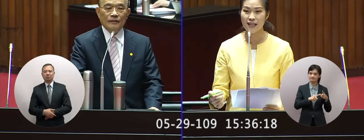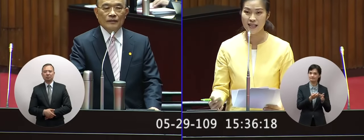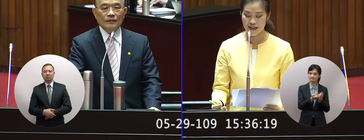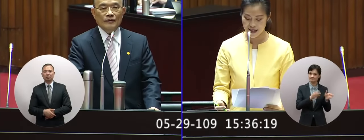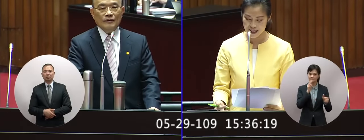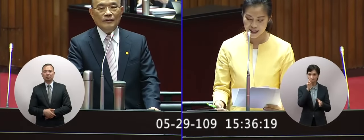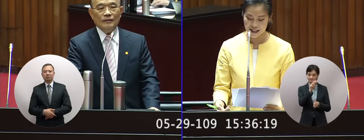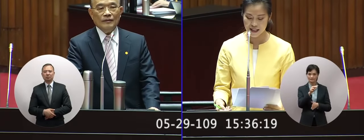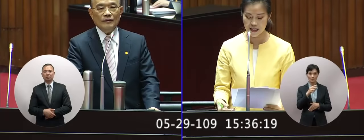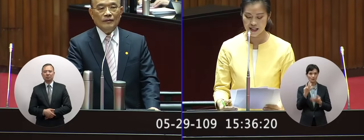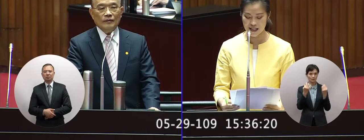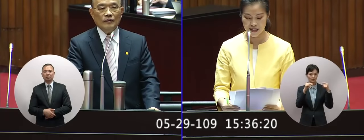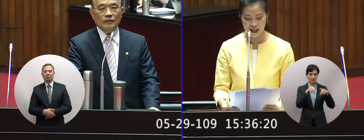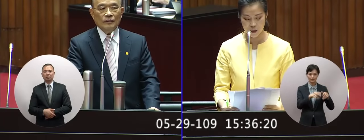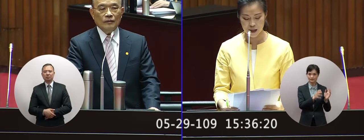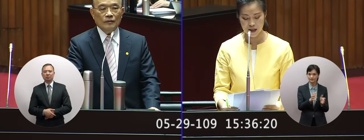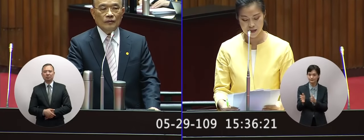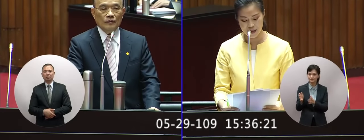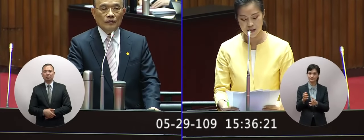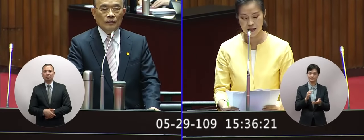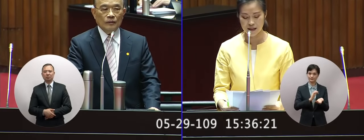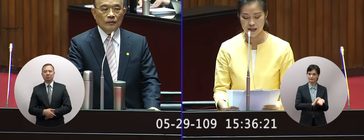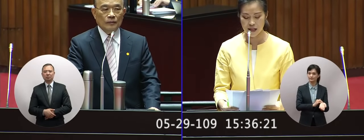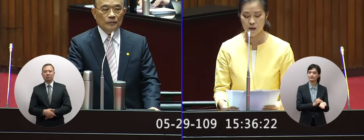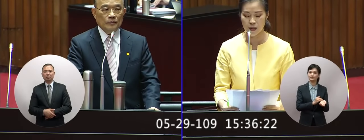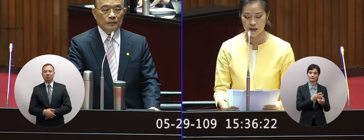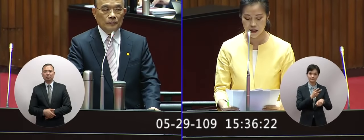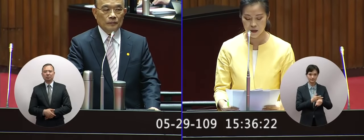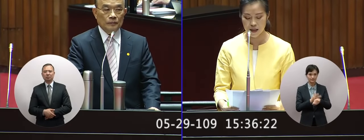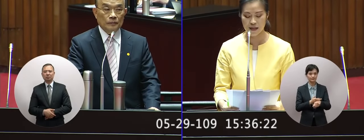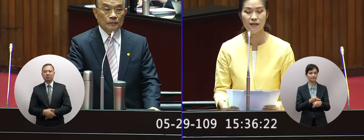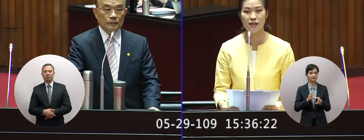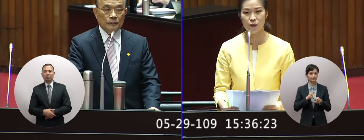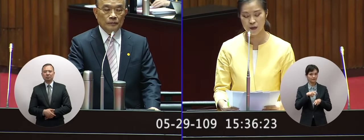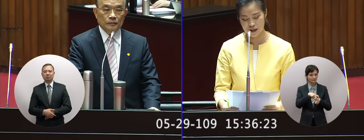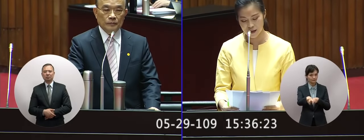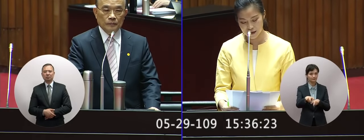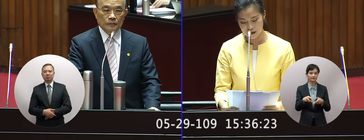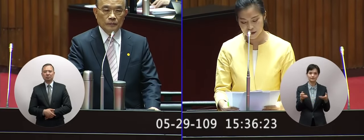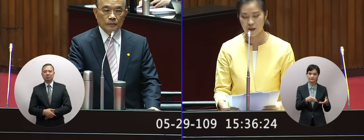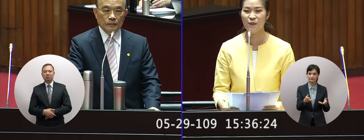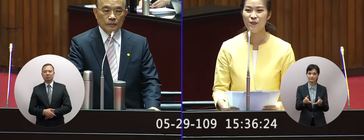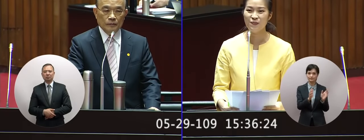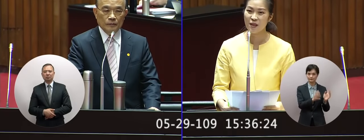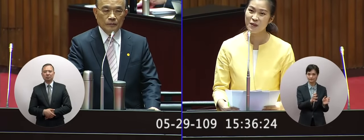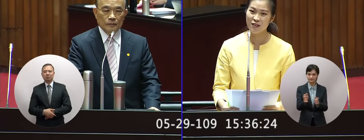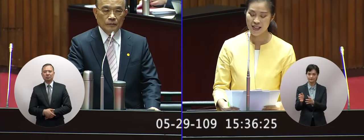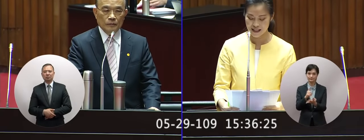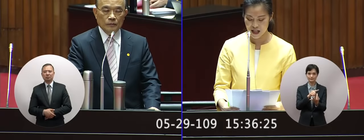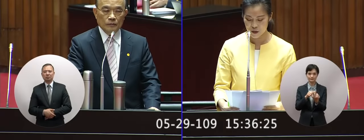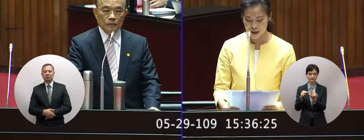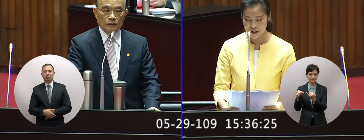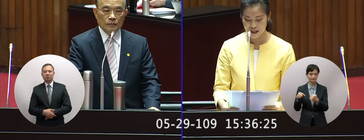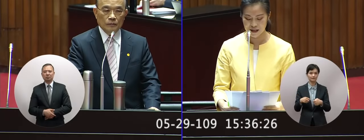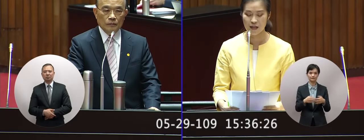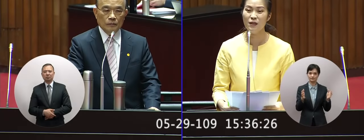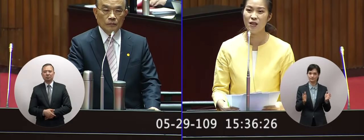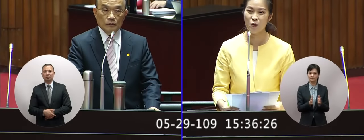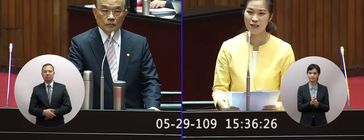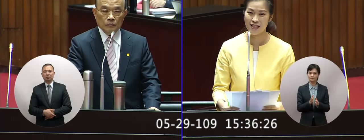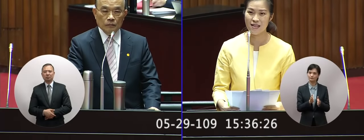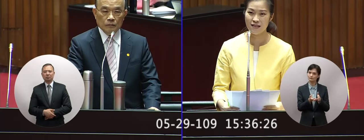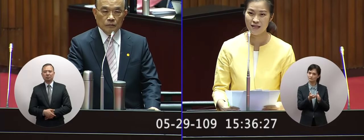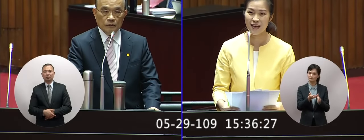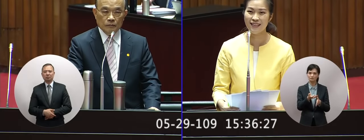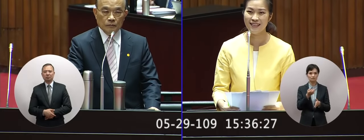生医产业前瞻科技、前瞻轨道建设、前瞻与策略性基础建设等等。那么我请教院长，什